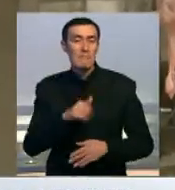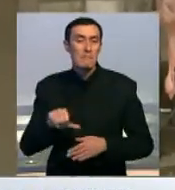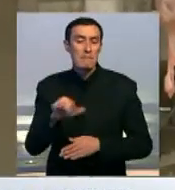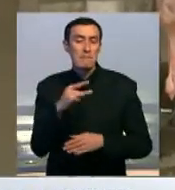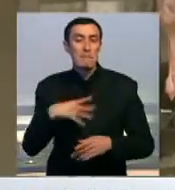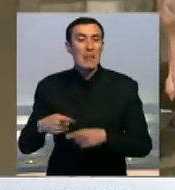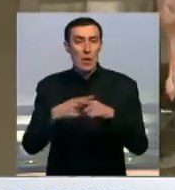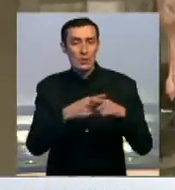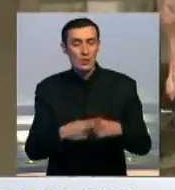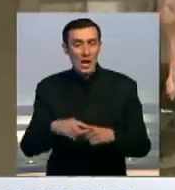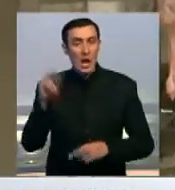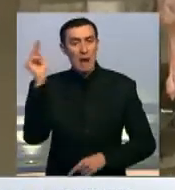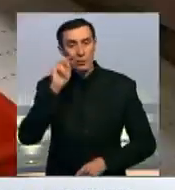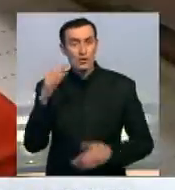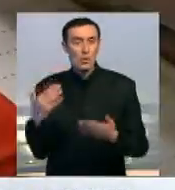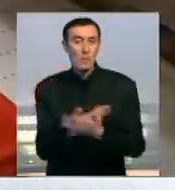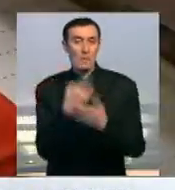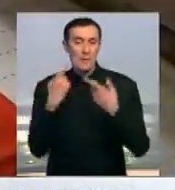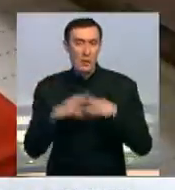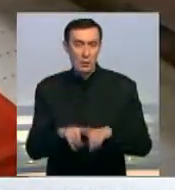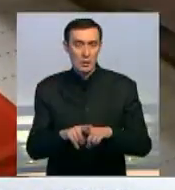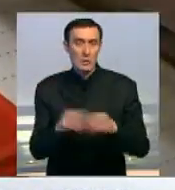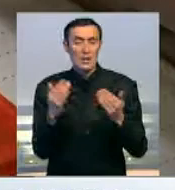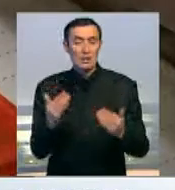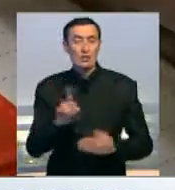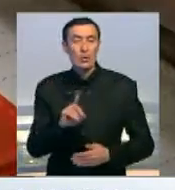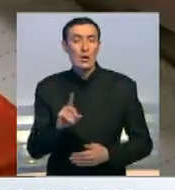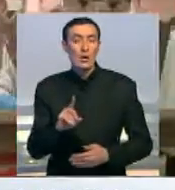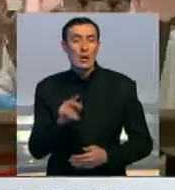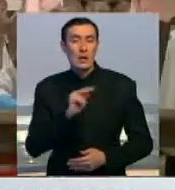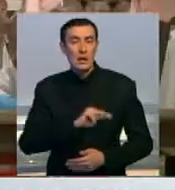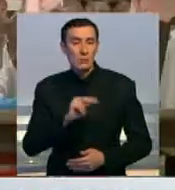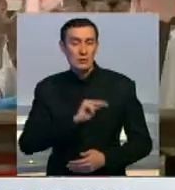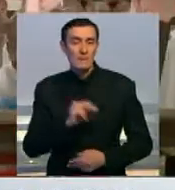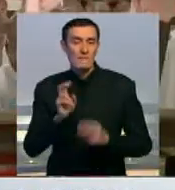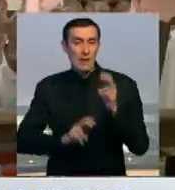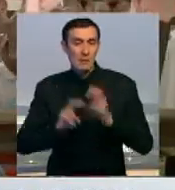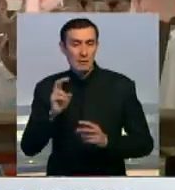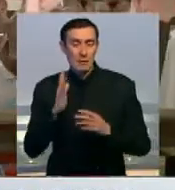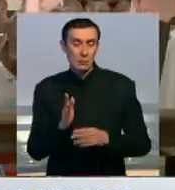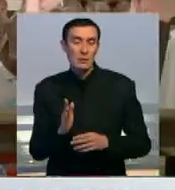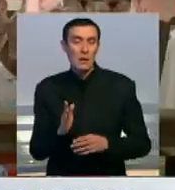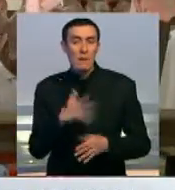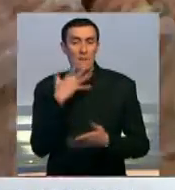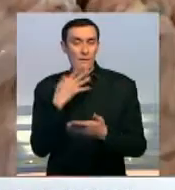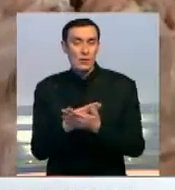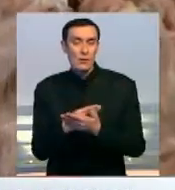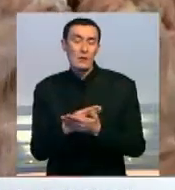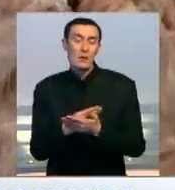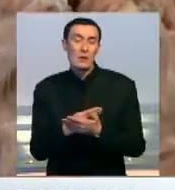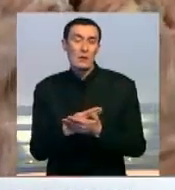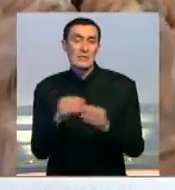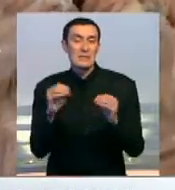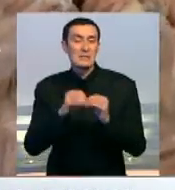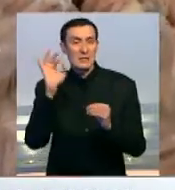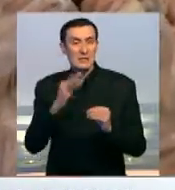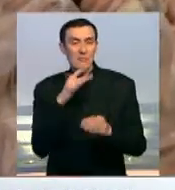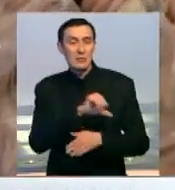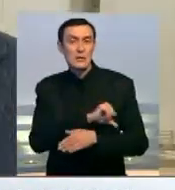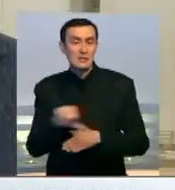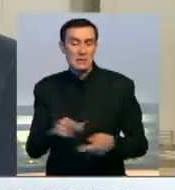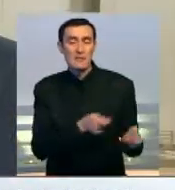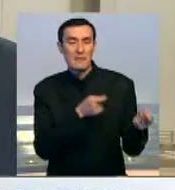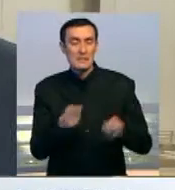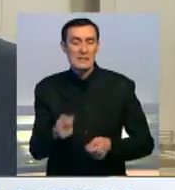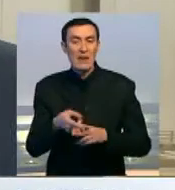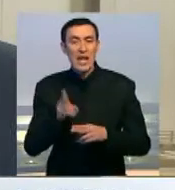Там научился новым технологиям. Ожидается, что 90% продукции птицефабрики покроют внутренний рынок, остальные 10% будут экспортироваться.